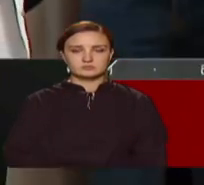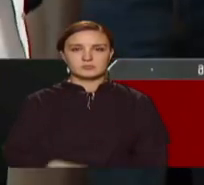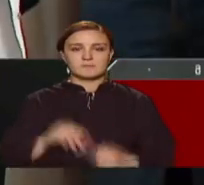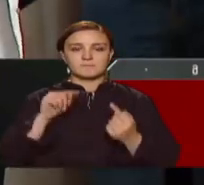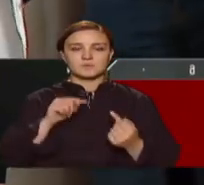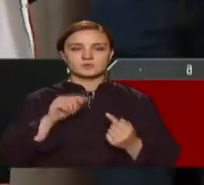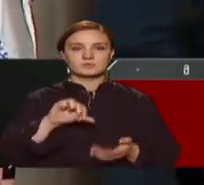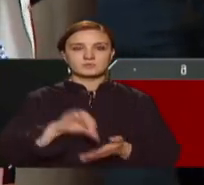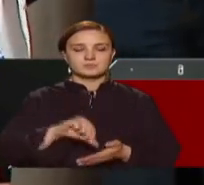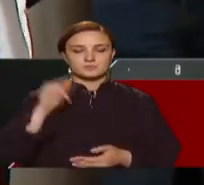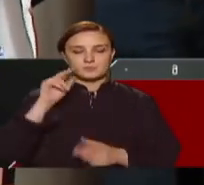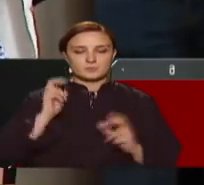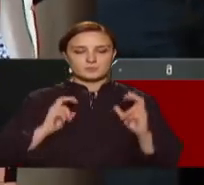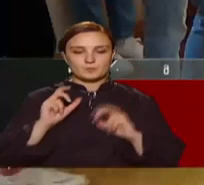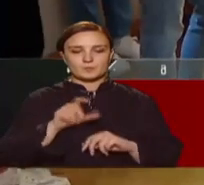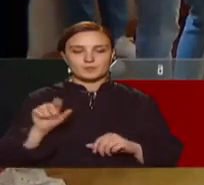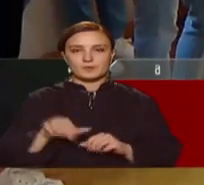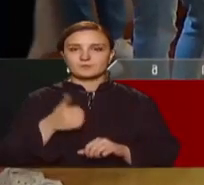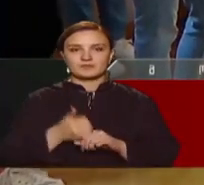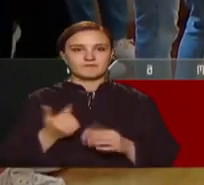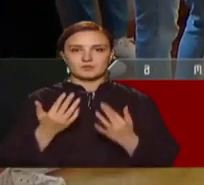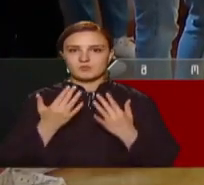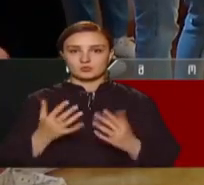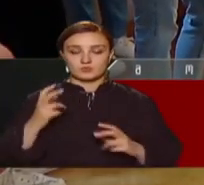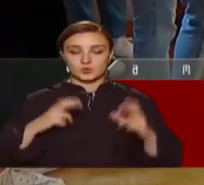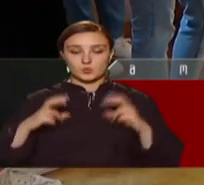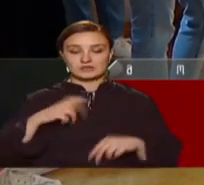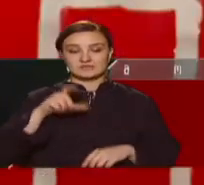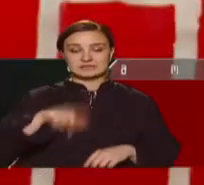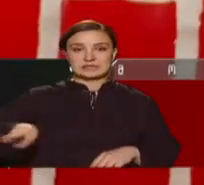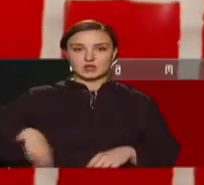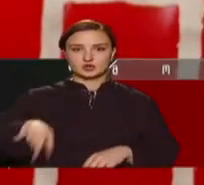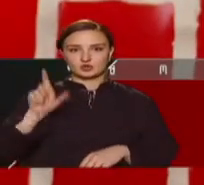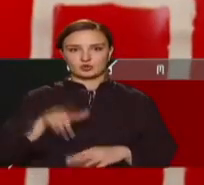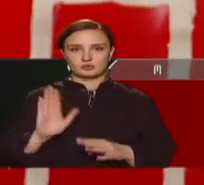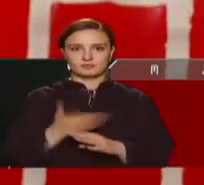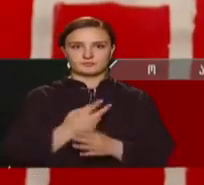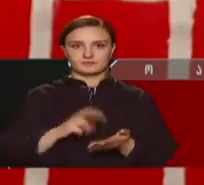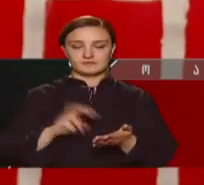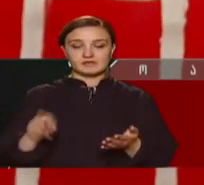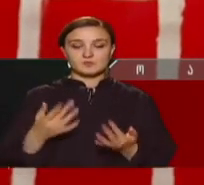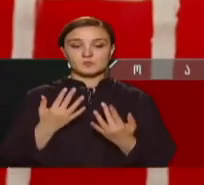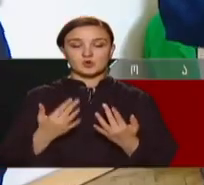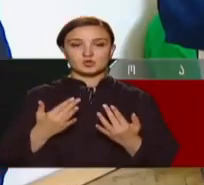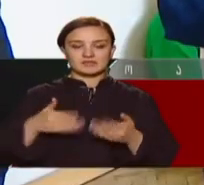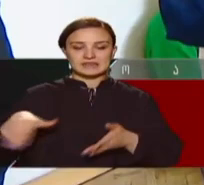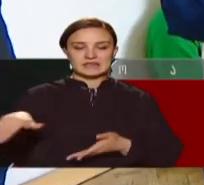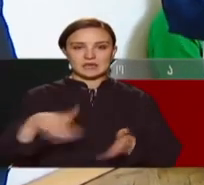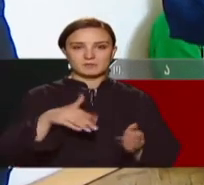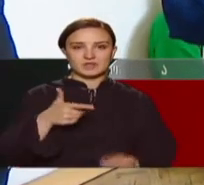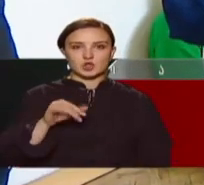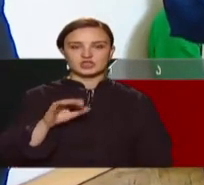პროტესტის მონაწილე სტუდენტების ერთ-ერთი მთავარი მოთხოვნა უნივერსიტეტის რექტორის გადადგომა. სტუდენტებმა ამ მოთხოვნით დერეფნებიდან